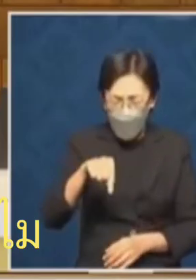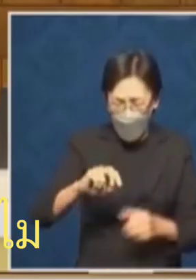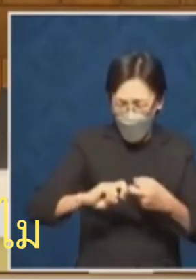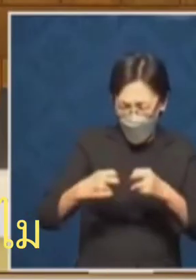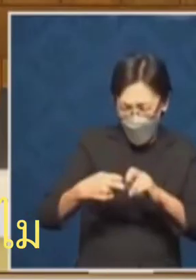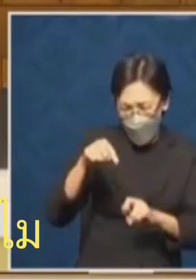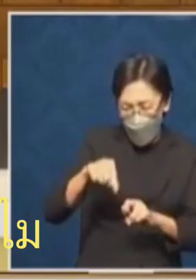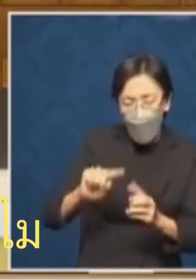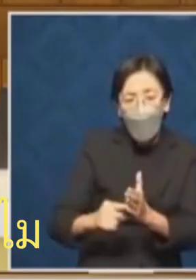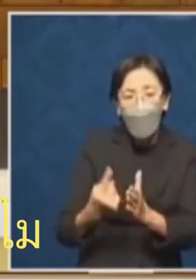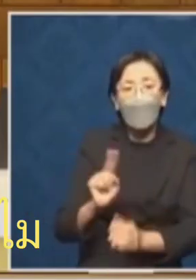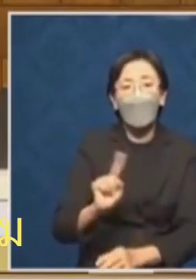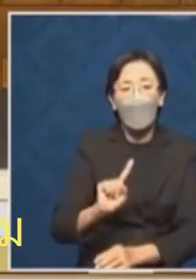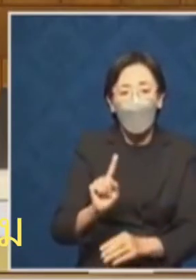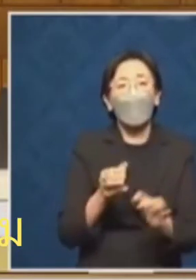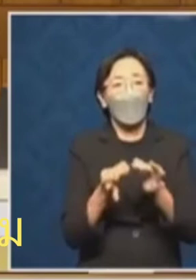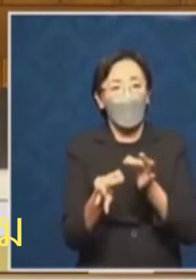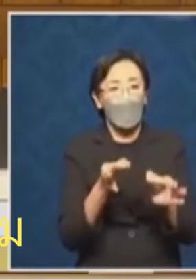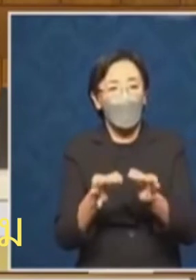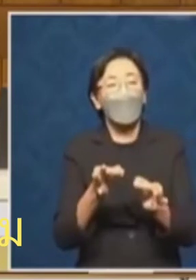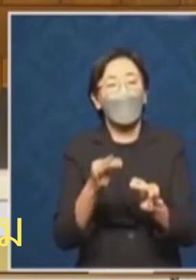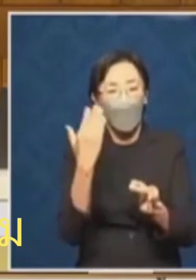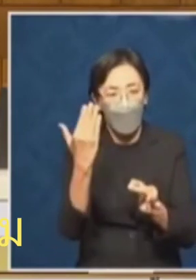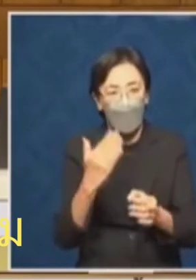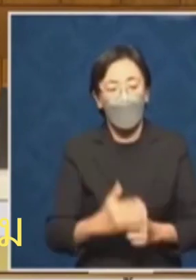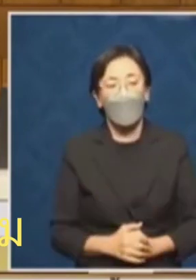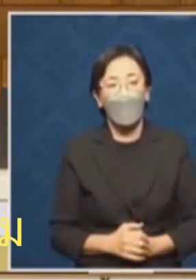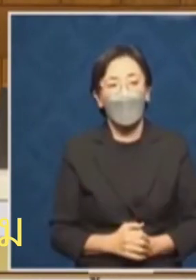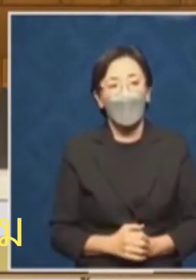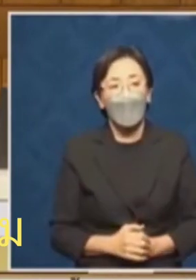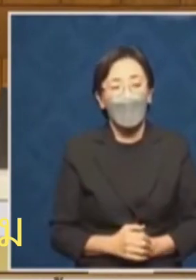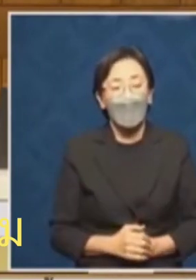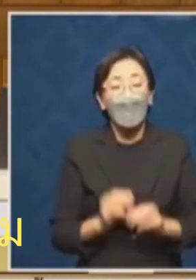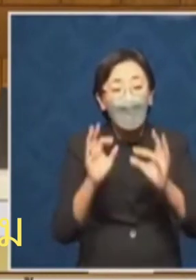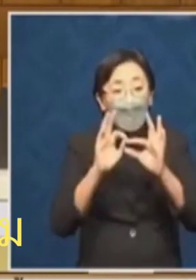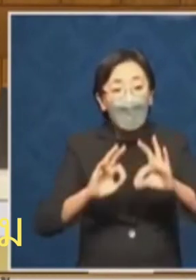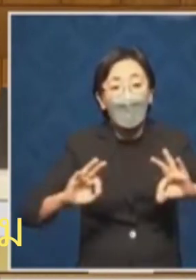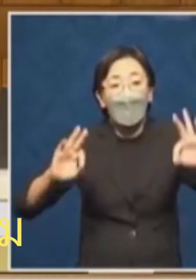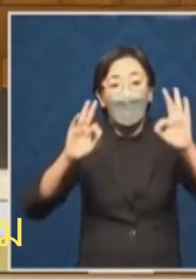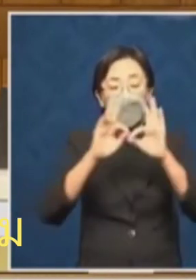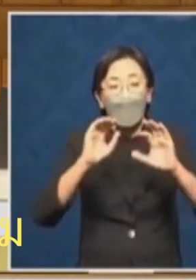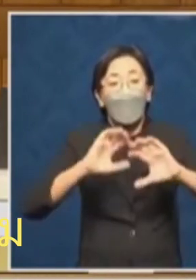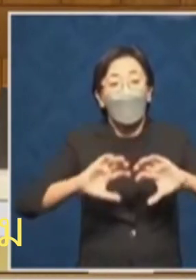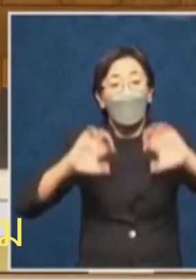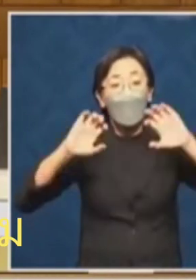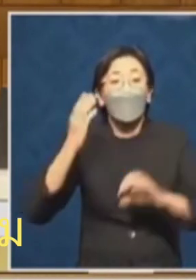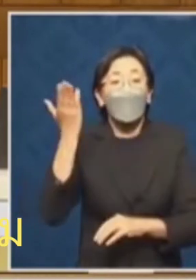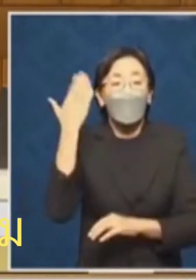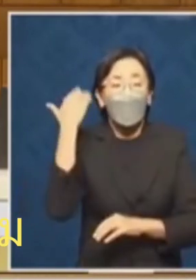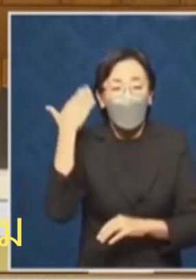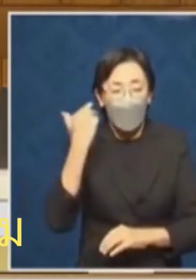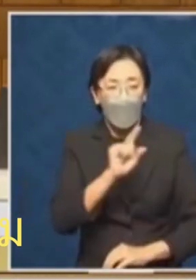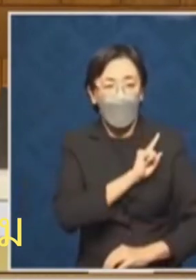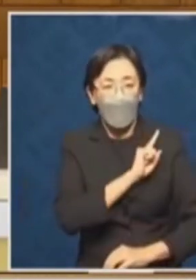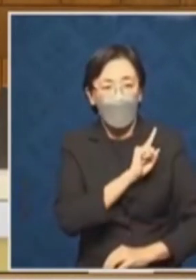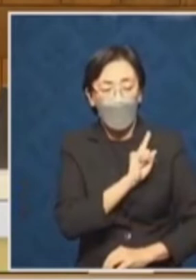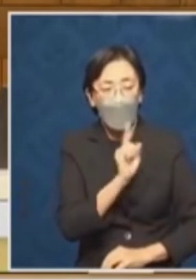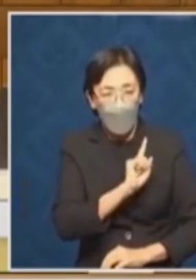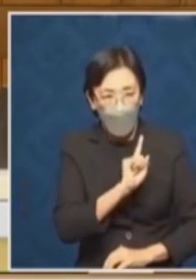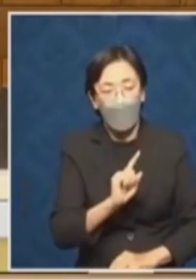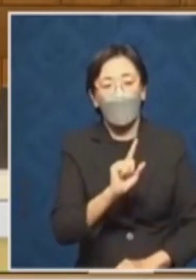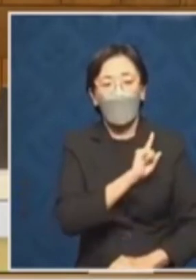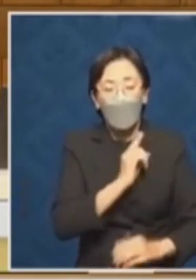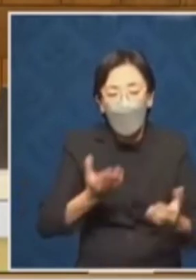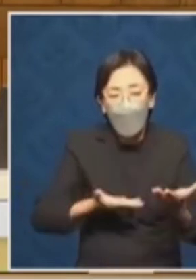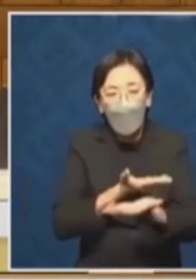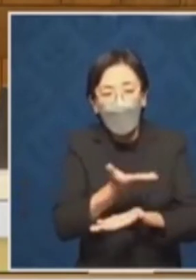มหรือพวกมึงยังกินไม่อิ่มใช่ไหมอยากสืบทอดอำน